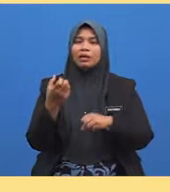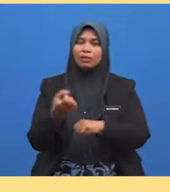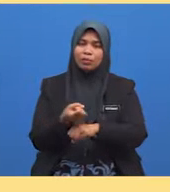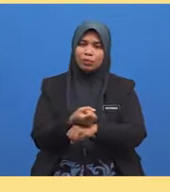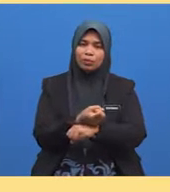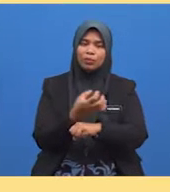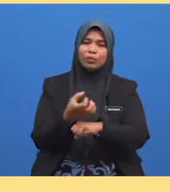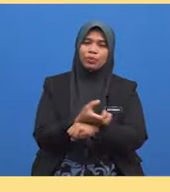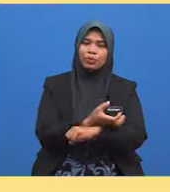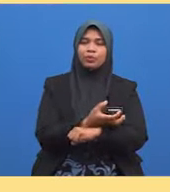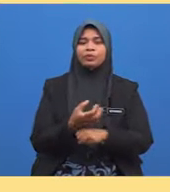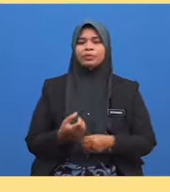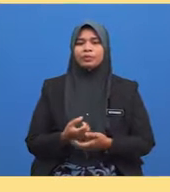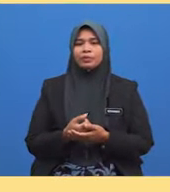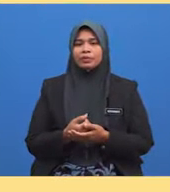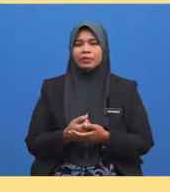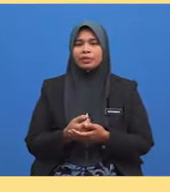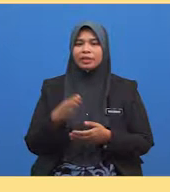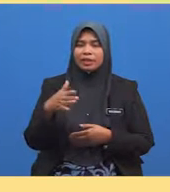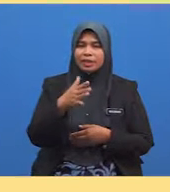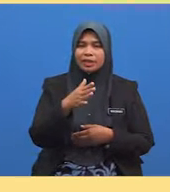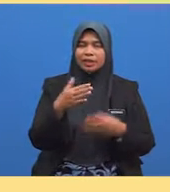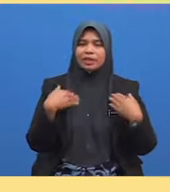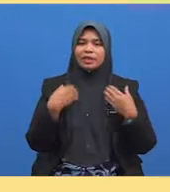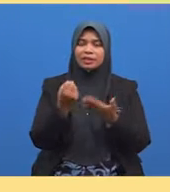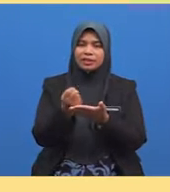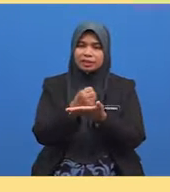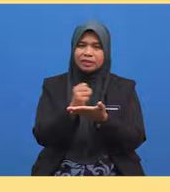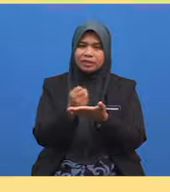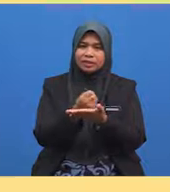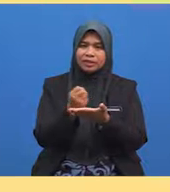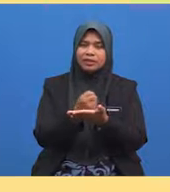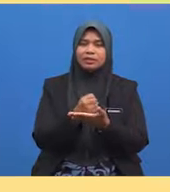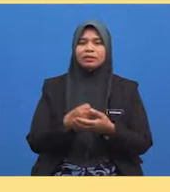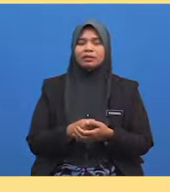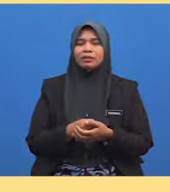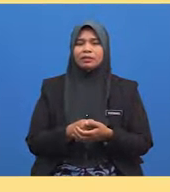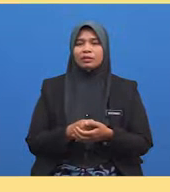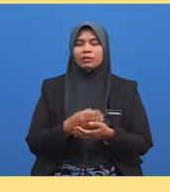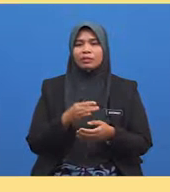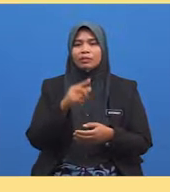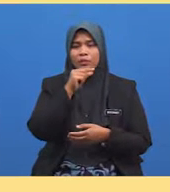mamalia mempunyai bulu atau rambut. Ikan mempunyai sisik berlendil,